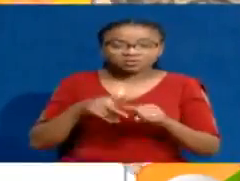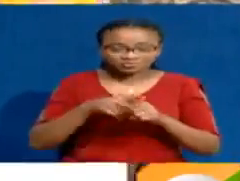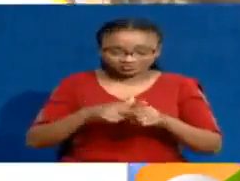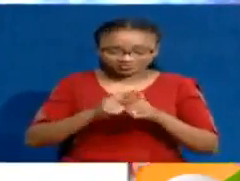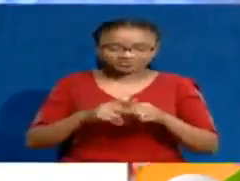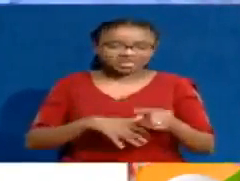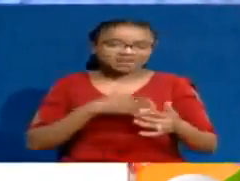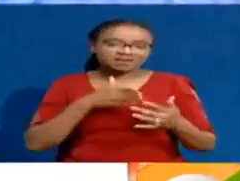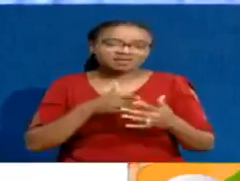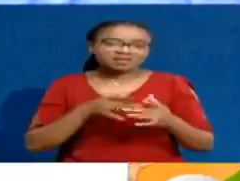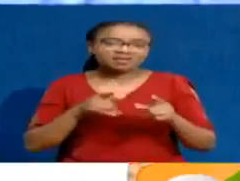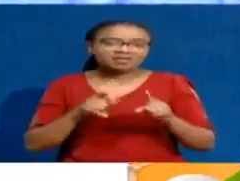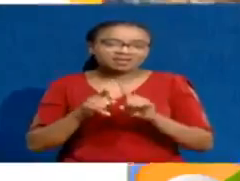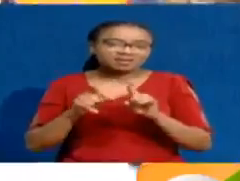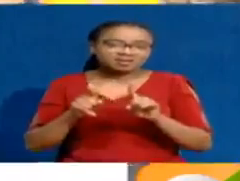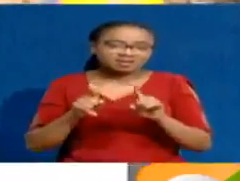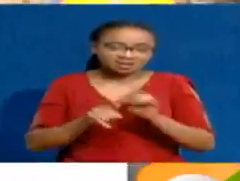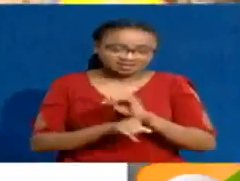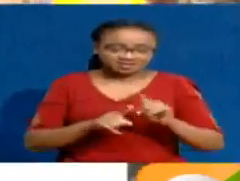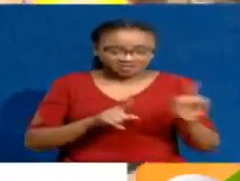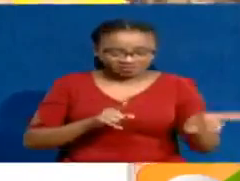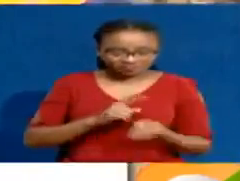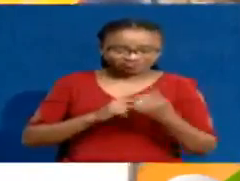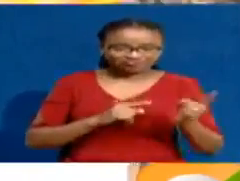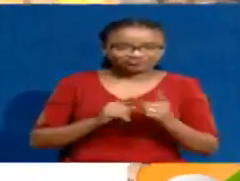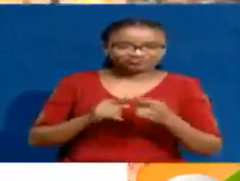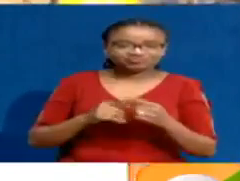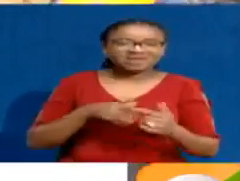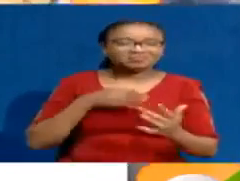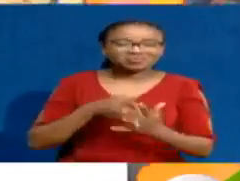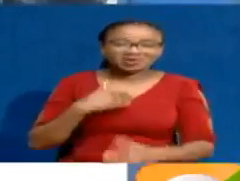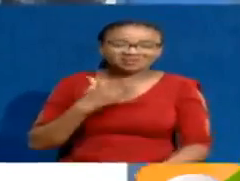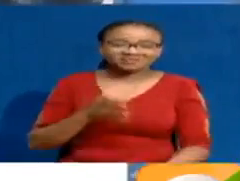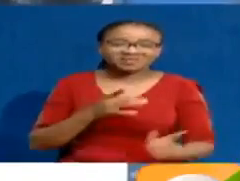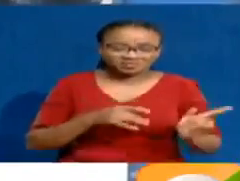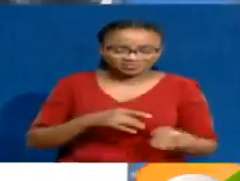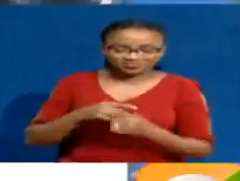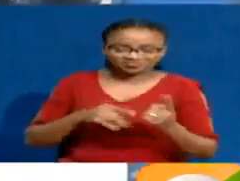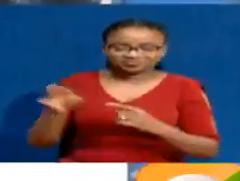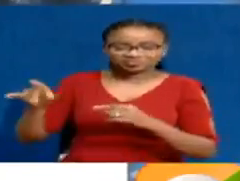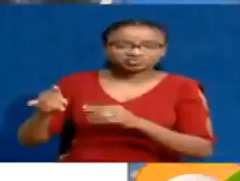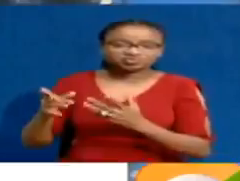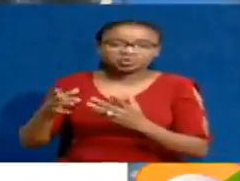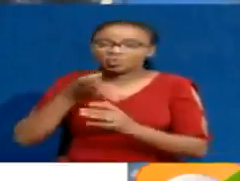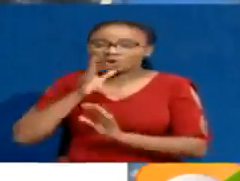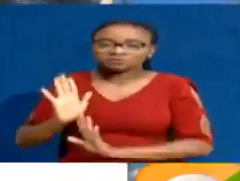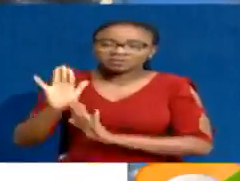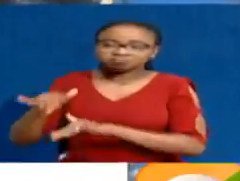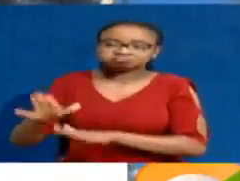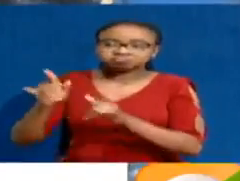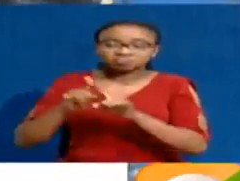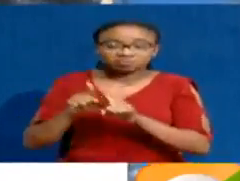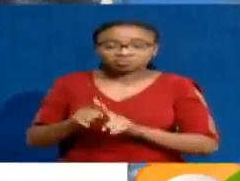blockage ili hawa maji ambayo yanafanya backflow huko yaweze kupita na yaweze kwenda upande wa baharini. Msimu wa mvua ukiwa umeanza,